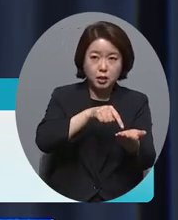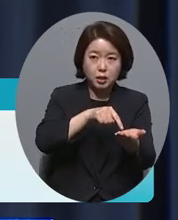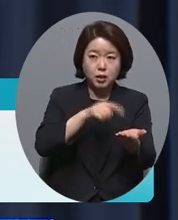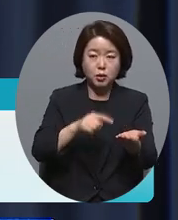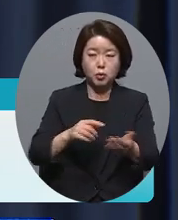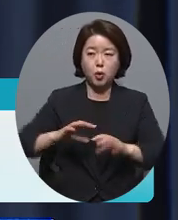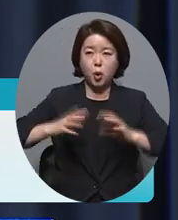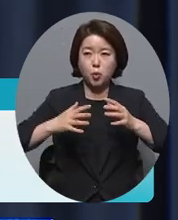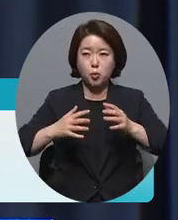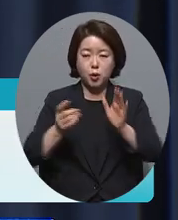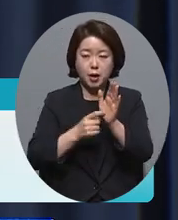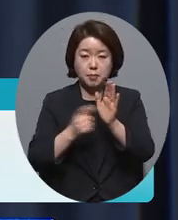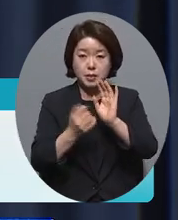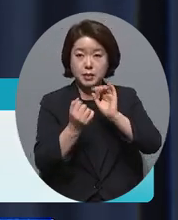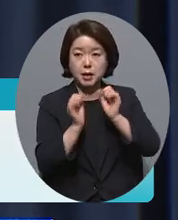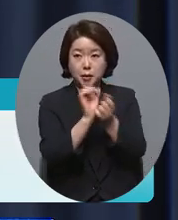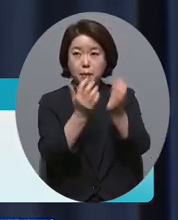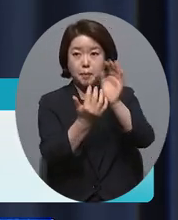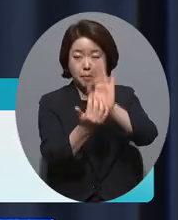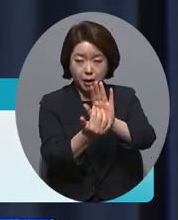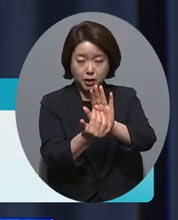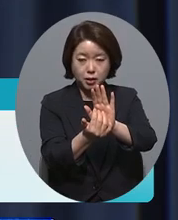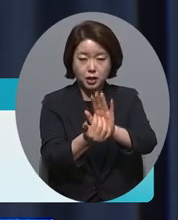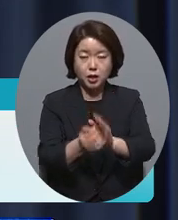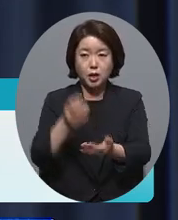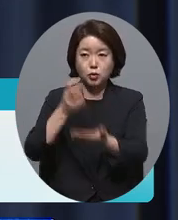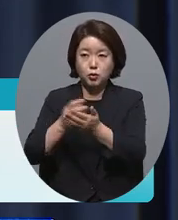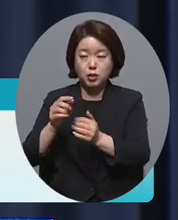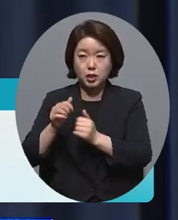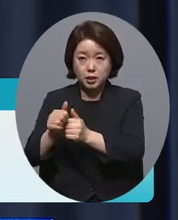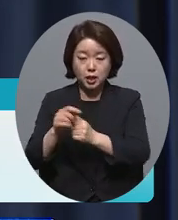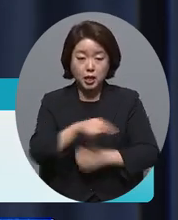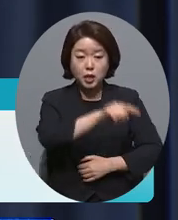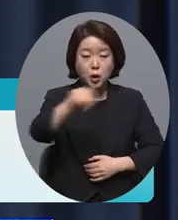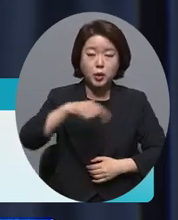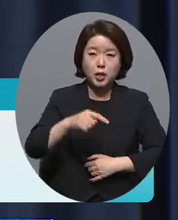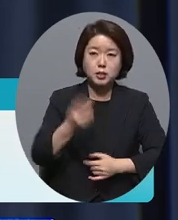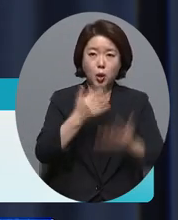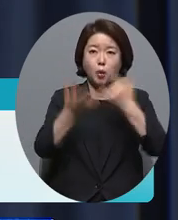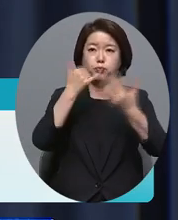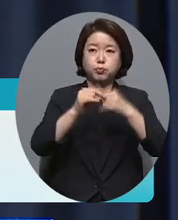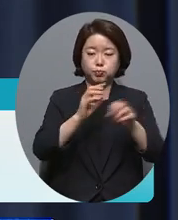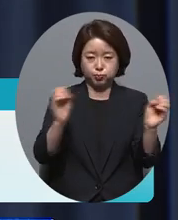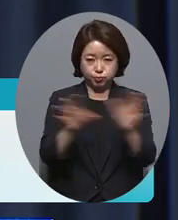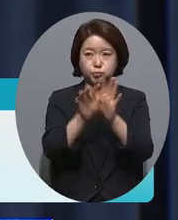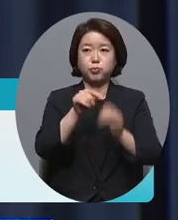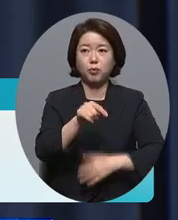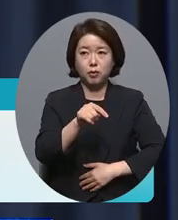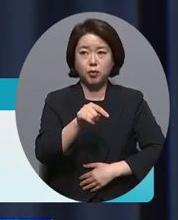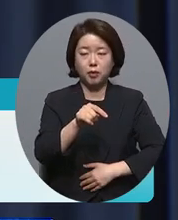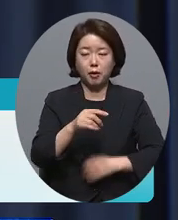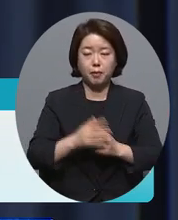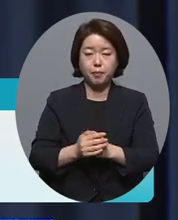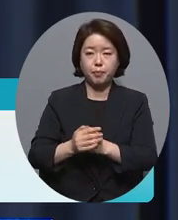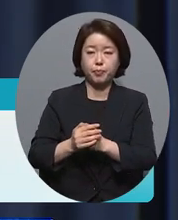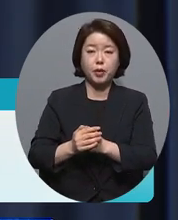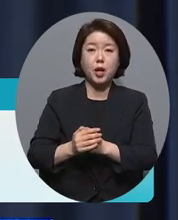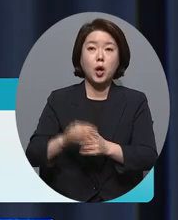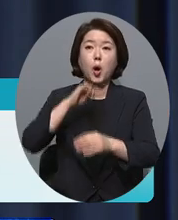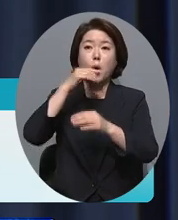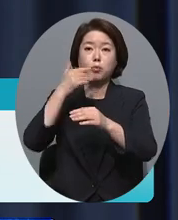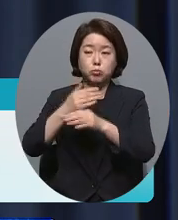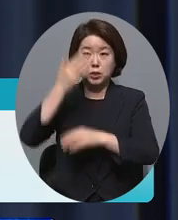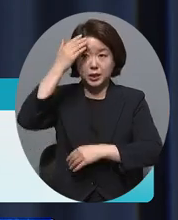국가비상 방역 규정에 따라 해상 현지에서 소각하였다고 합니다 국무현장